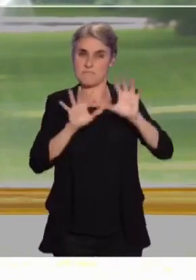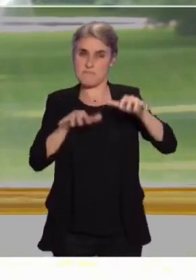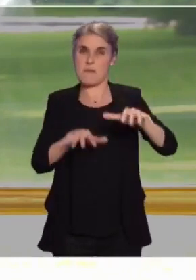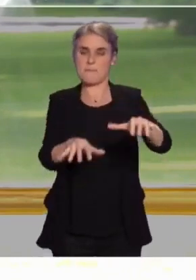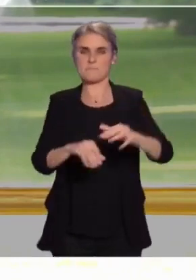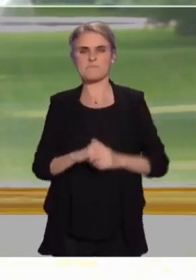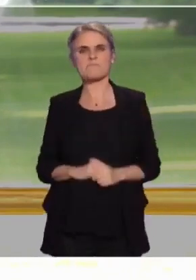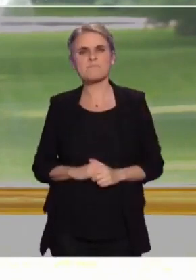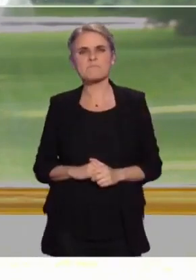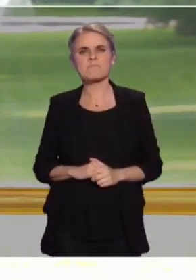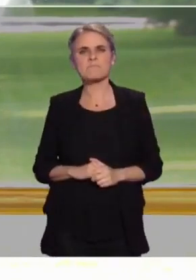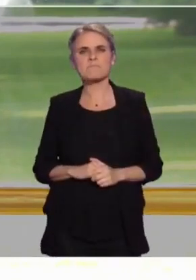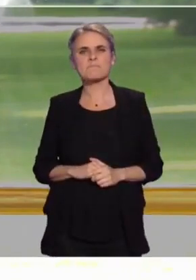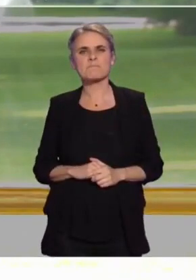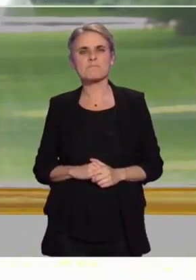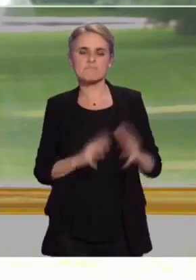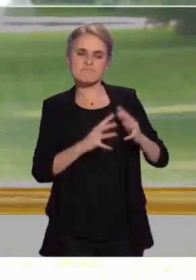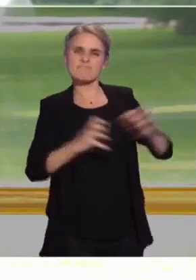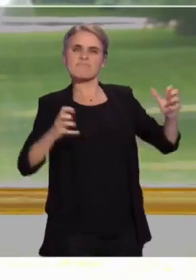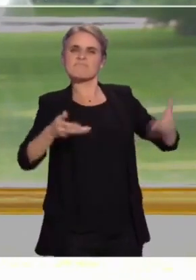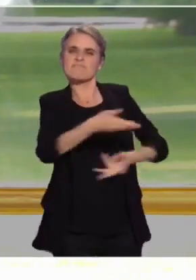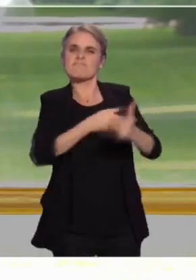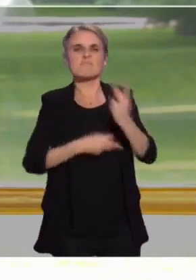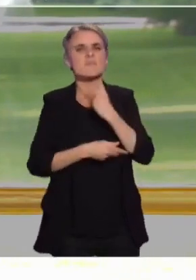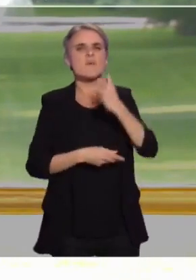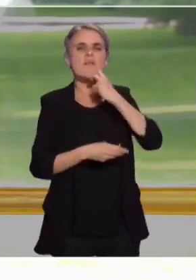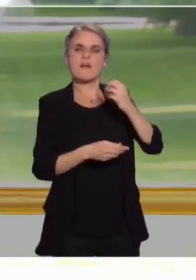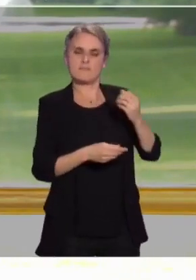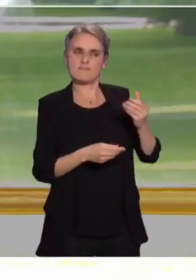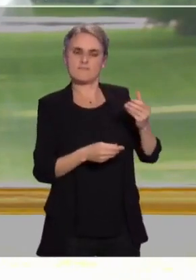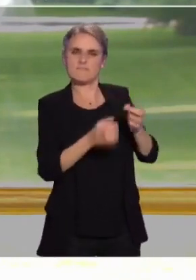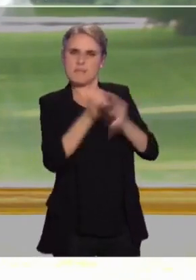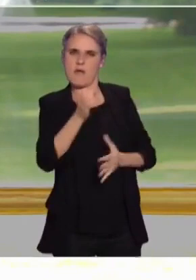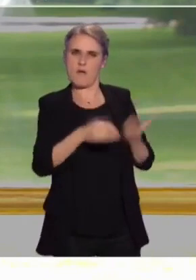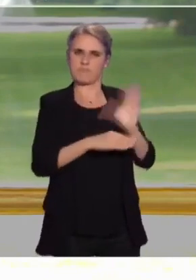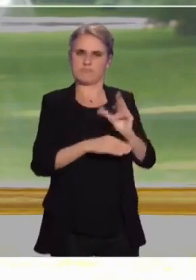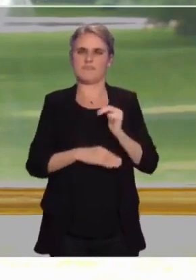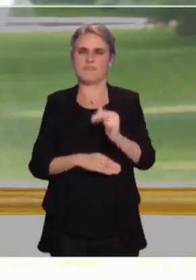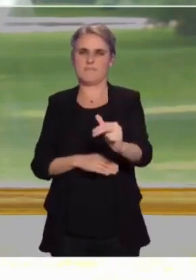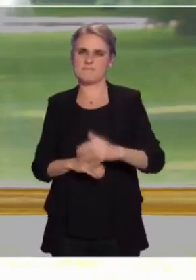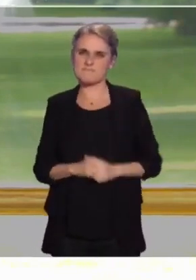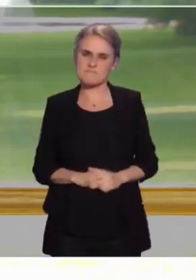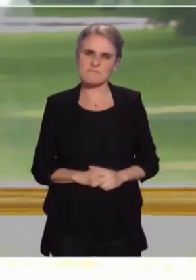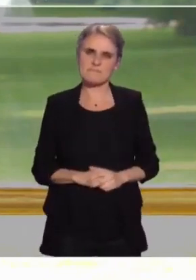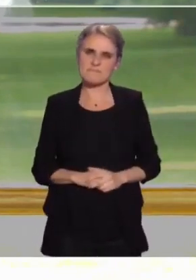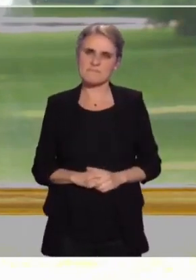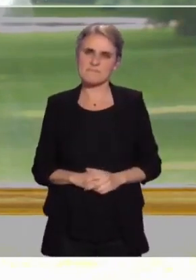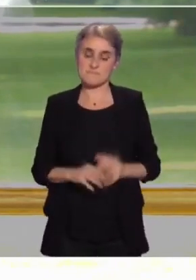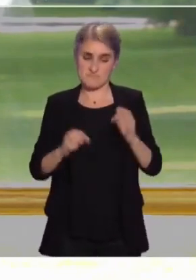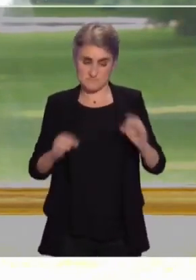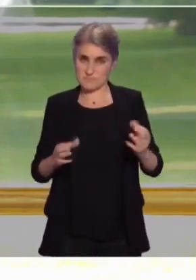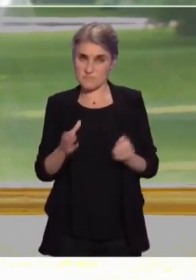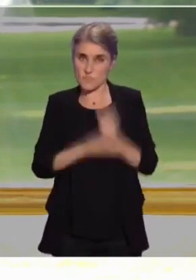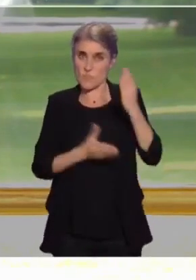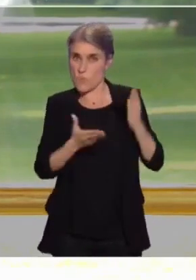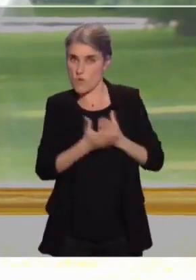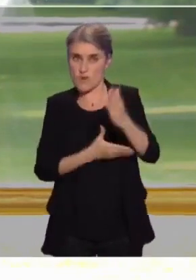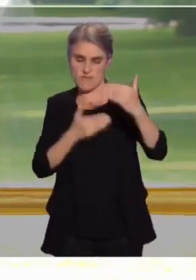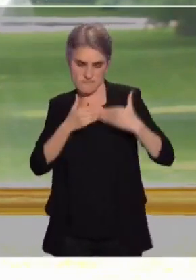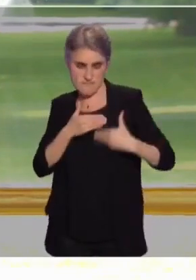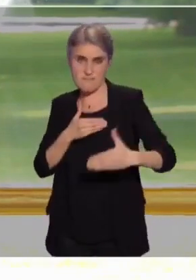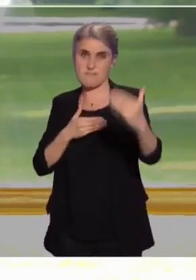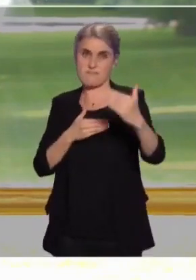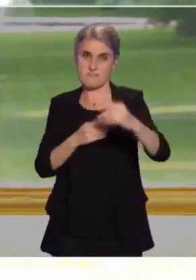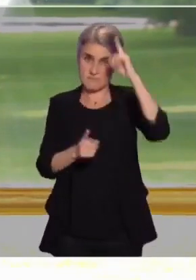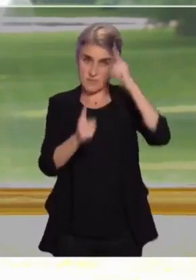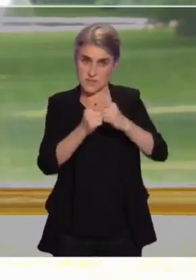rendra dans quelques jours son travail qui contribuera à ce projet cette reconstruction doit aussi être